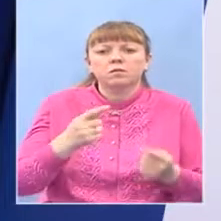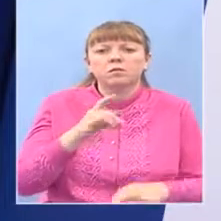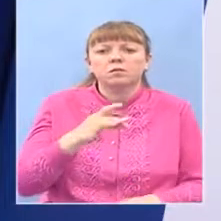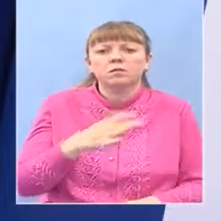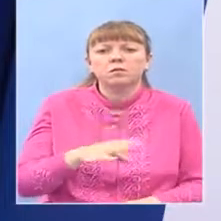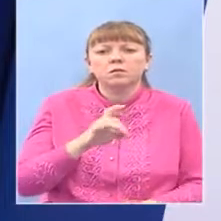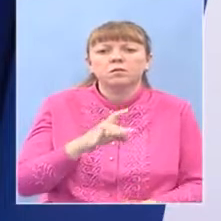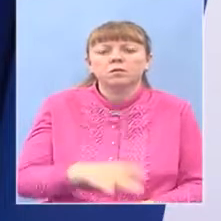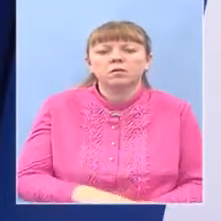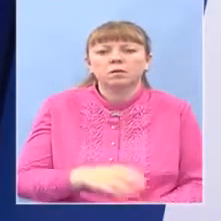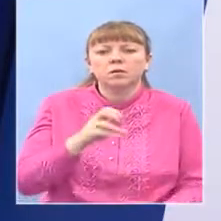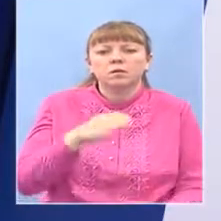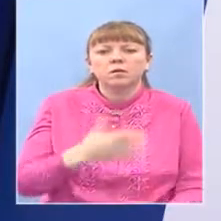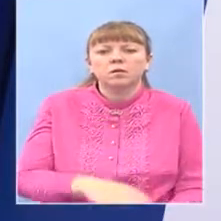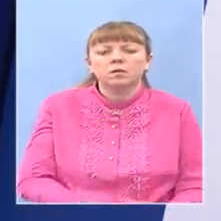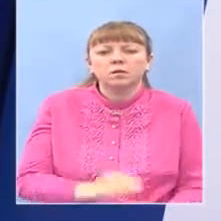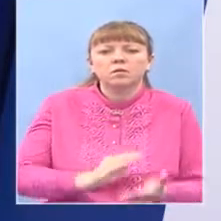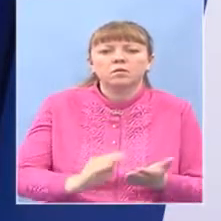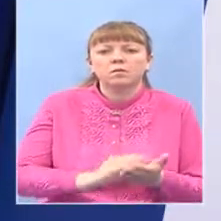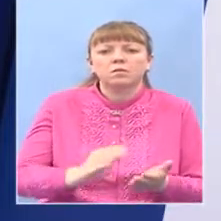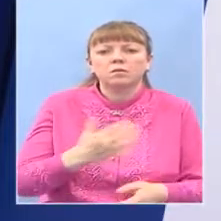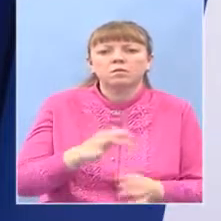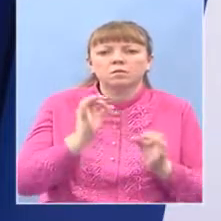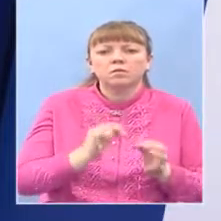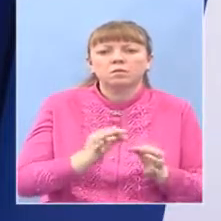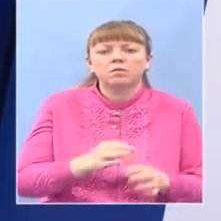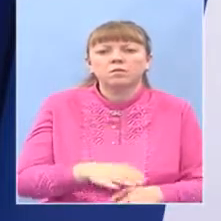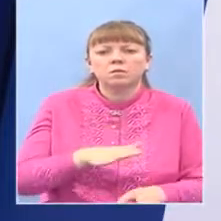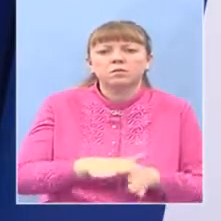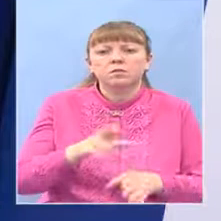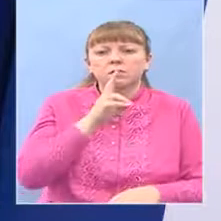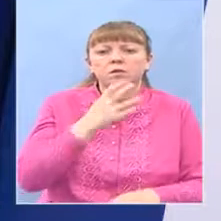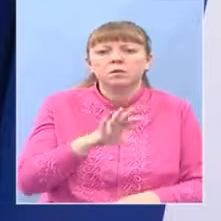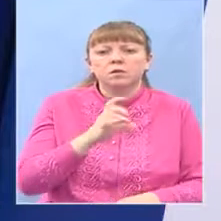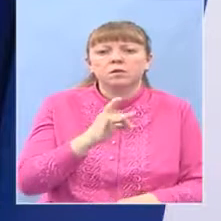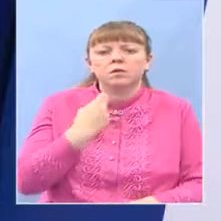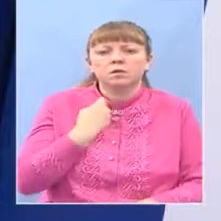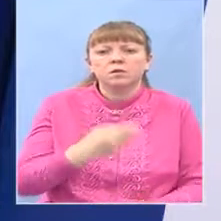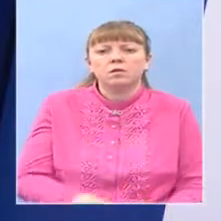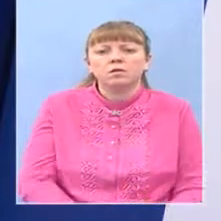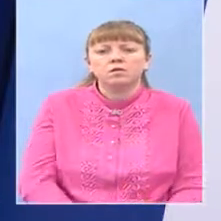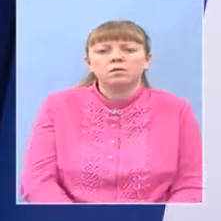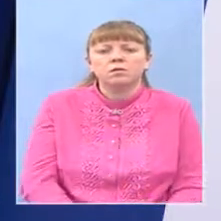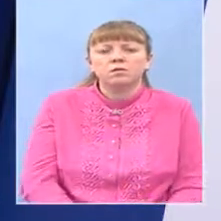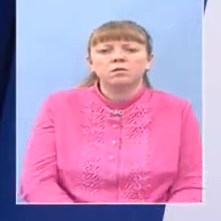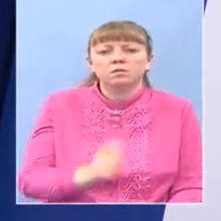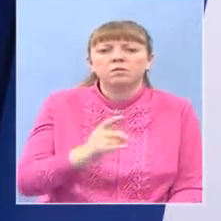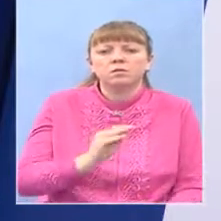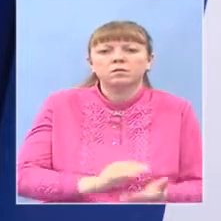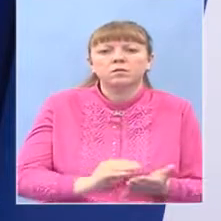нормативных актов, не знаю, стандартов прописано, да, как правильно реализовать госзаказ, какие mm-hmm. индикаторы должны быть, как мониторить нужно, все правила